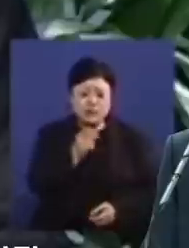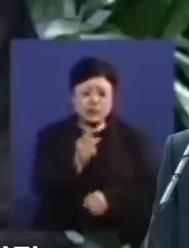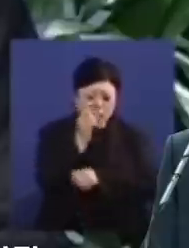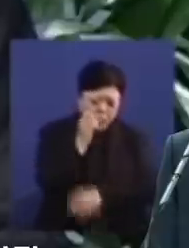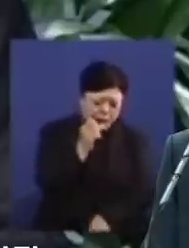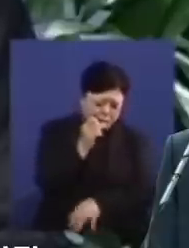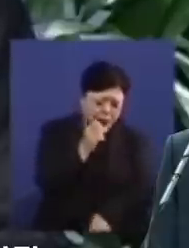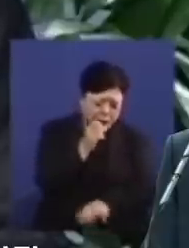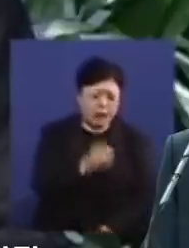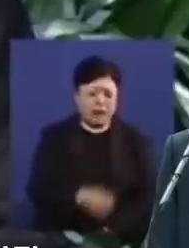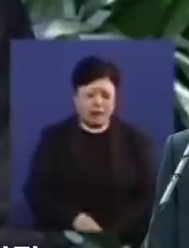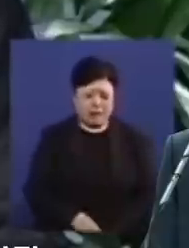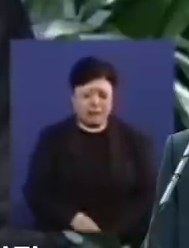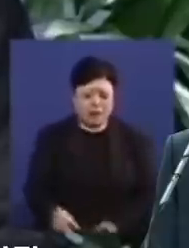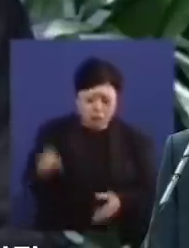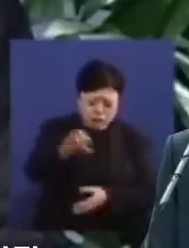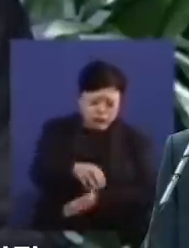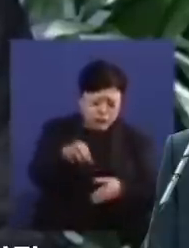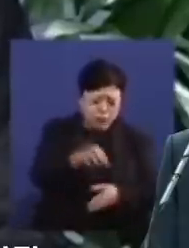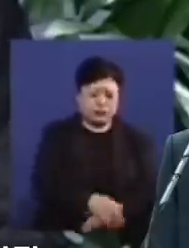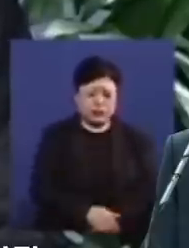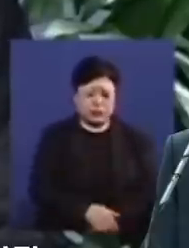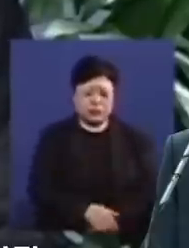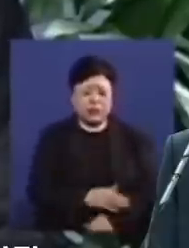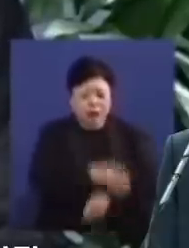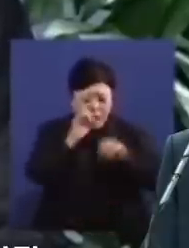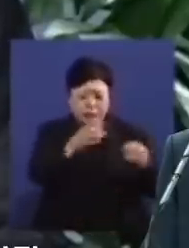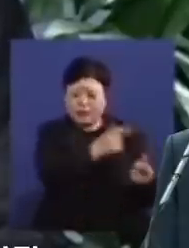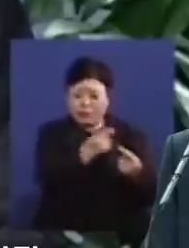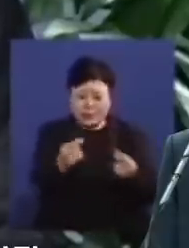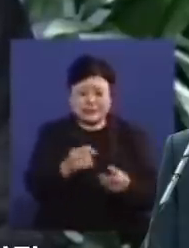퍼서 아무리 분들 채워질 수 있냐.